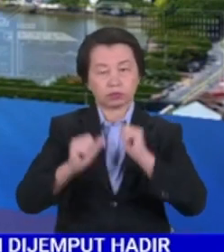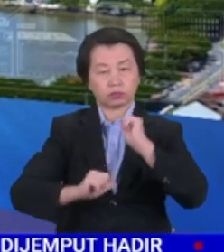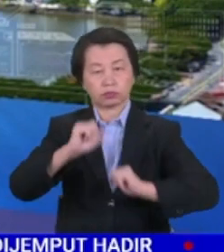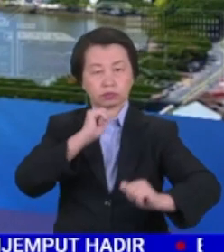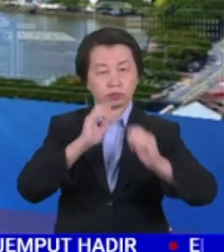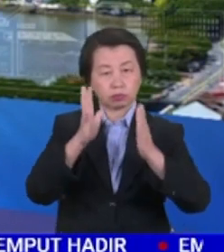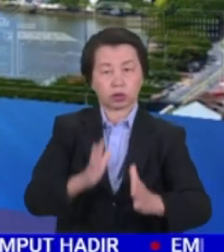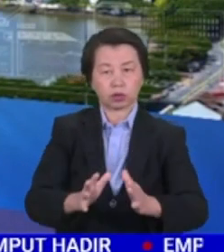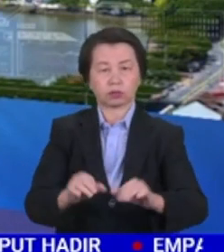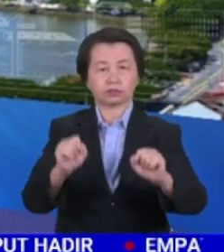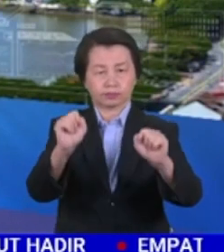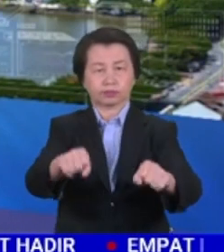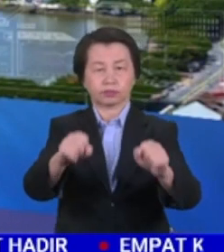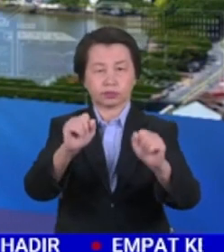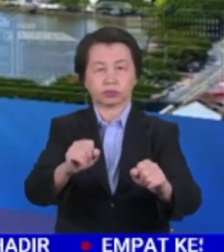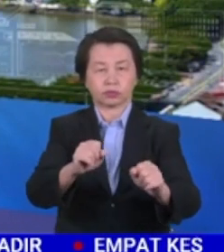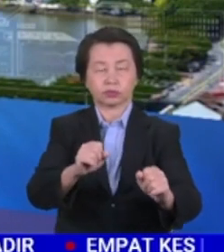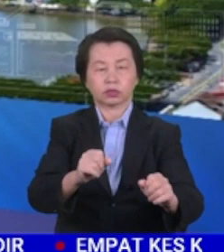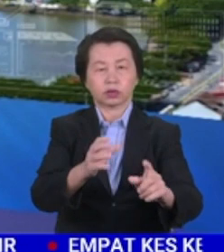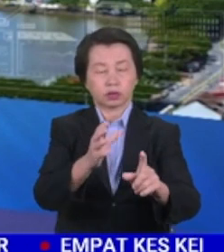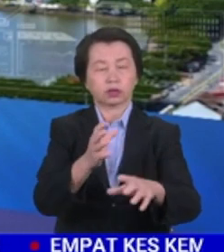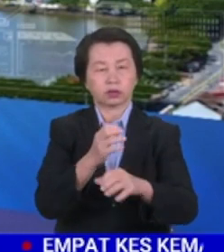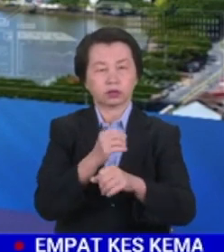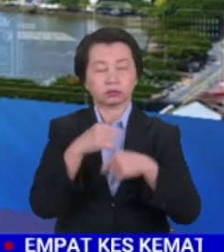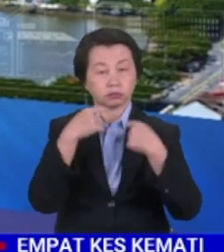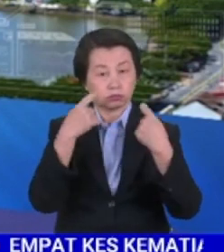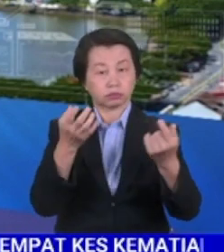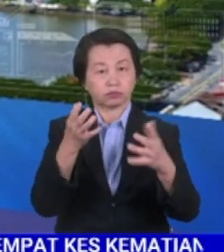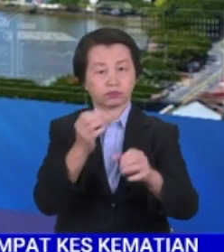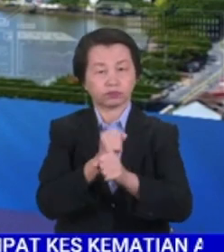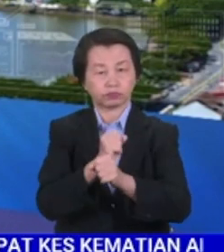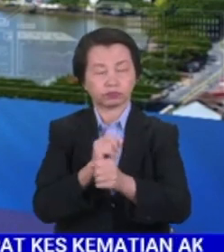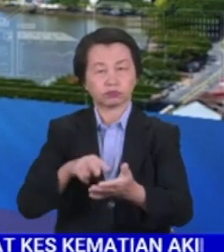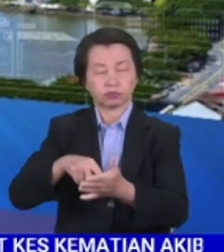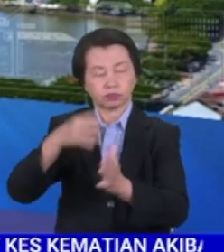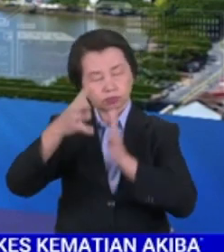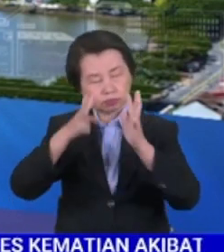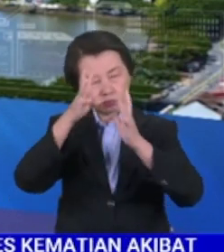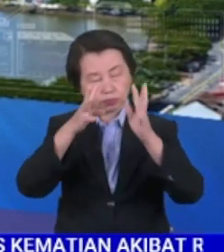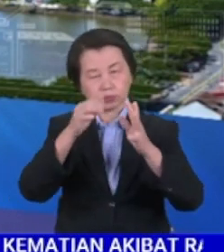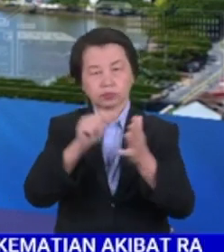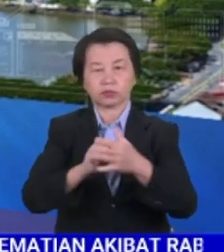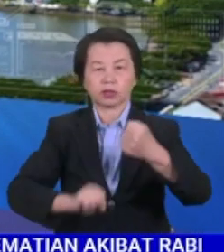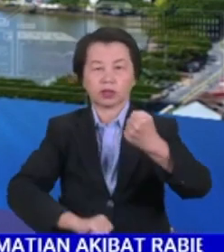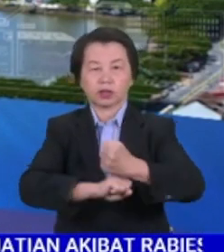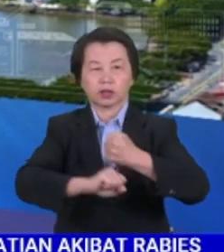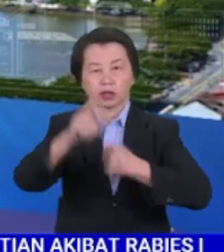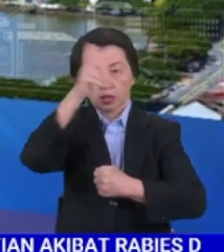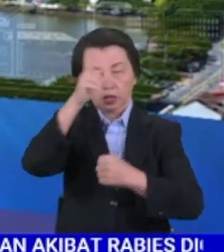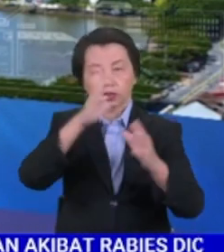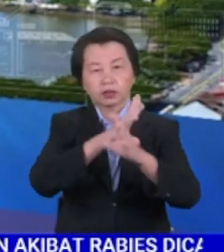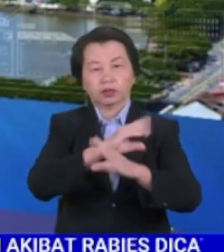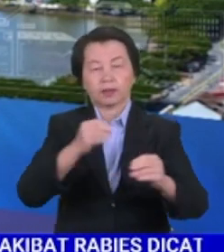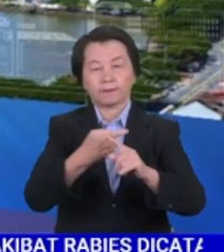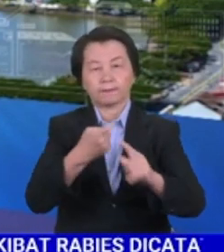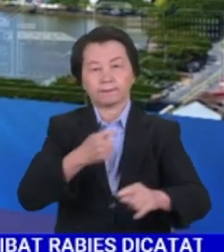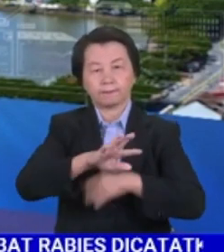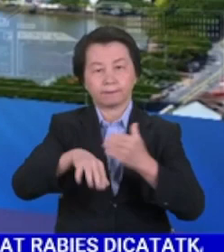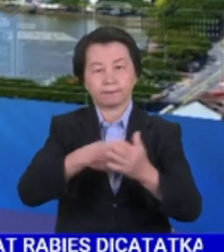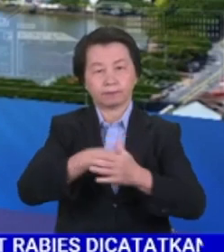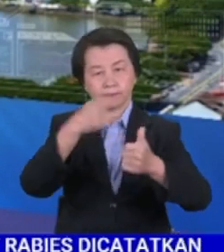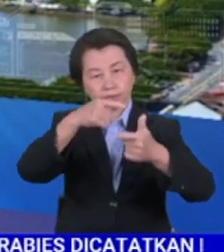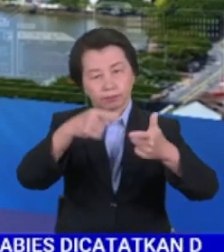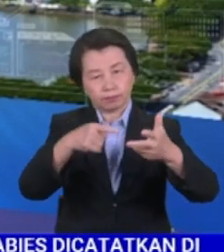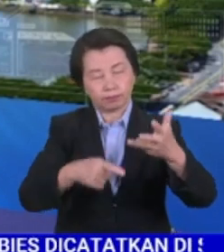Palare, ia tidak mustahil dicapai dengan kebangkitan industri kreatif negeri ini yang disokong kerajaan negeri daripada segala